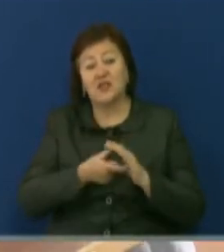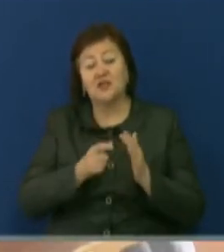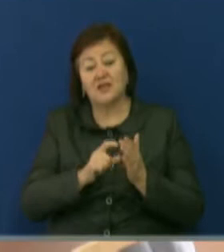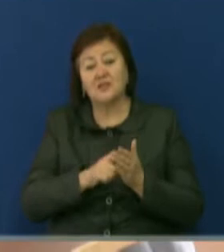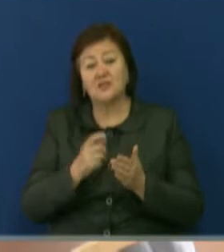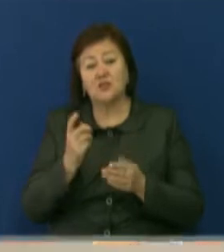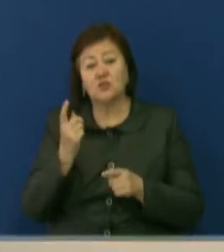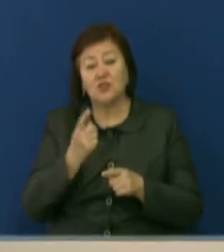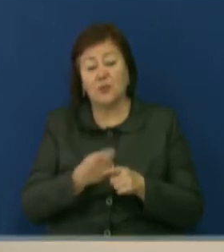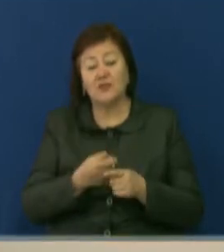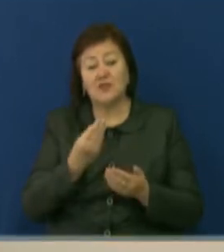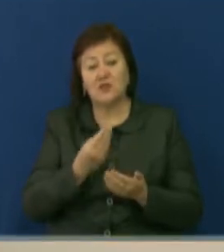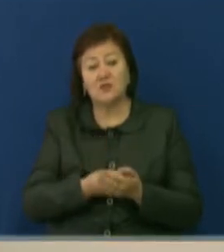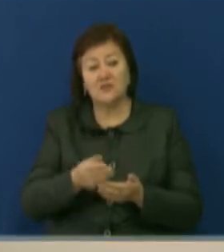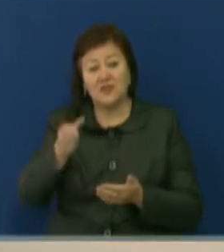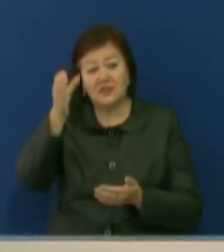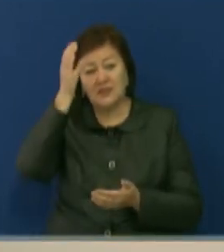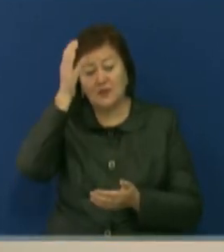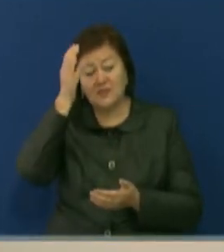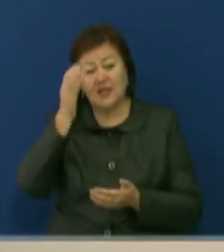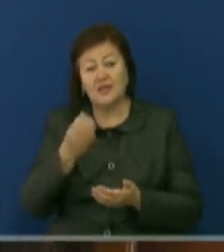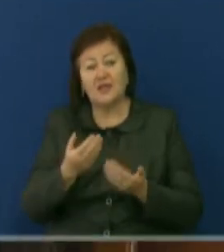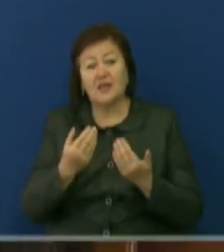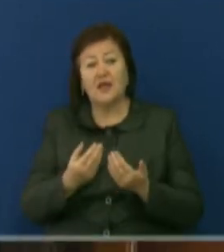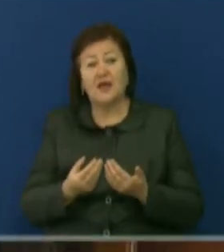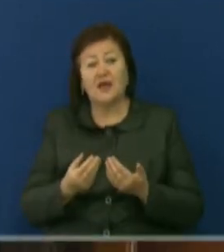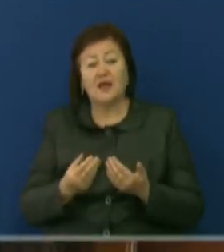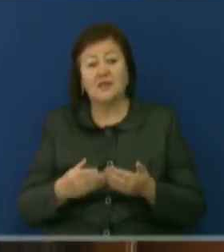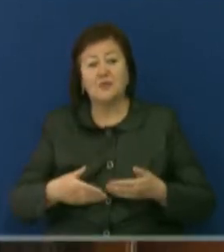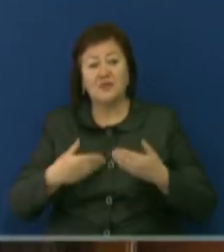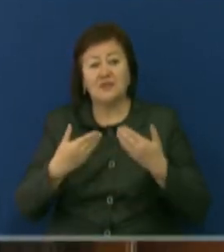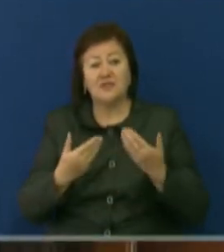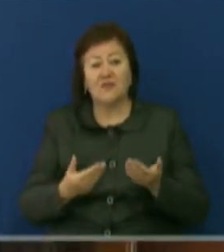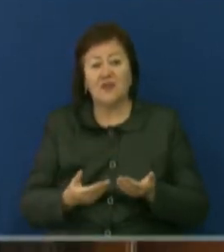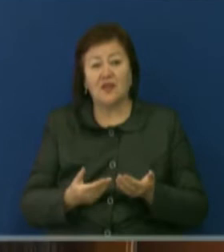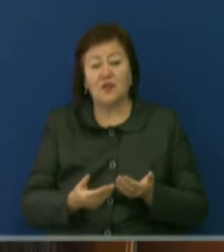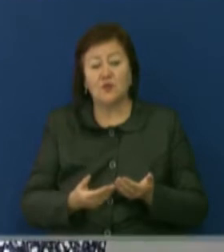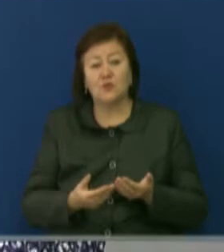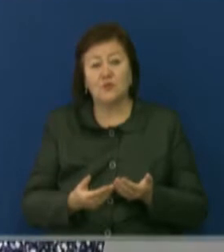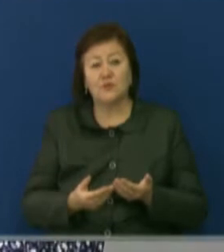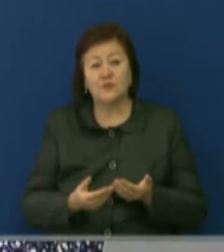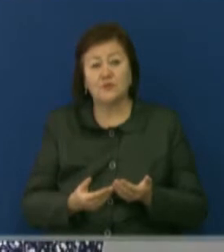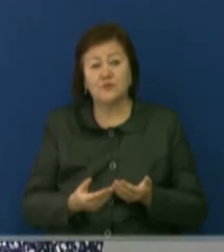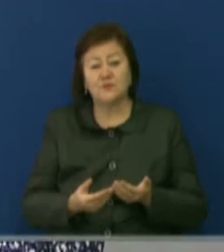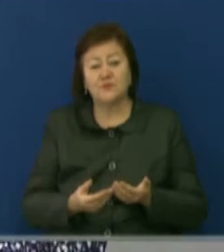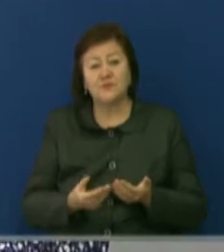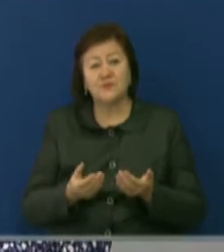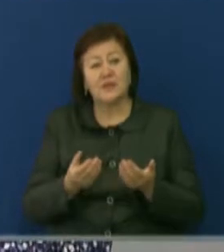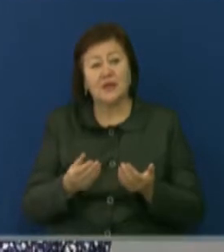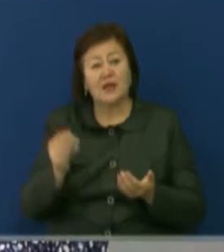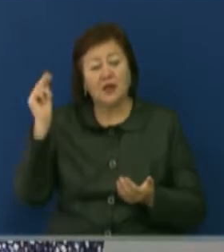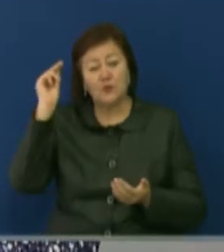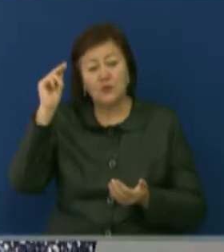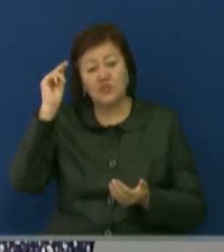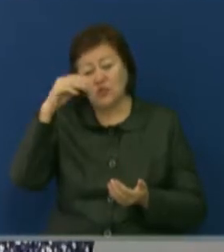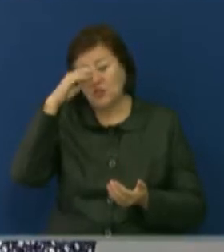білімдерін толықтырып жатыр. Ұстаздар олардың осы кезең аралығында тиісті оқу бағдарламасын меңгеретіндіктеріне сенімді. Білім алушылардың, оның ішінде